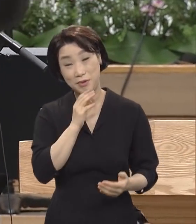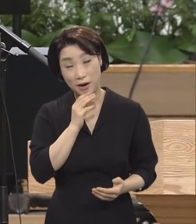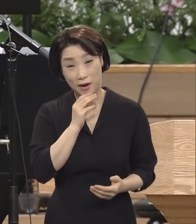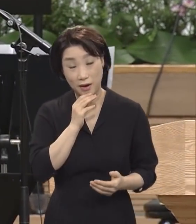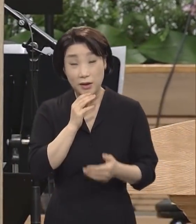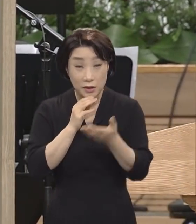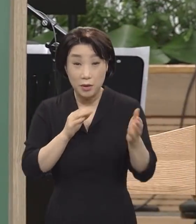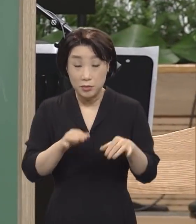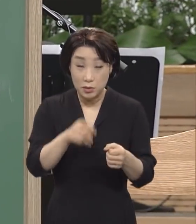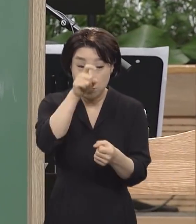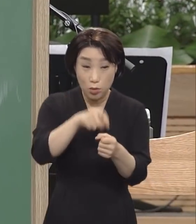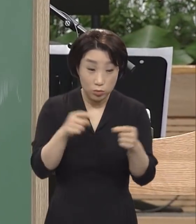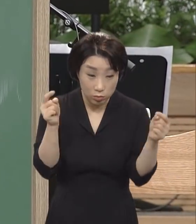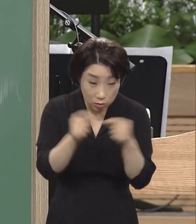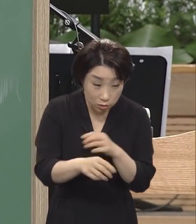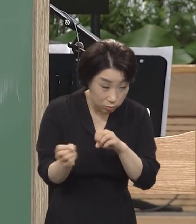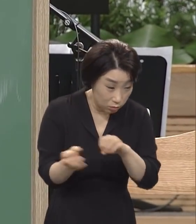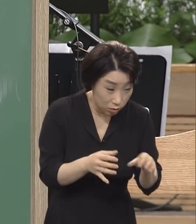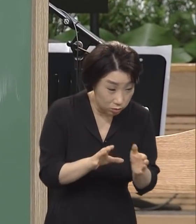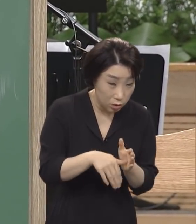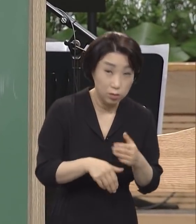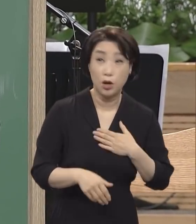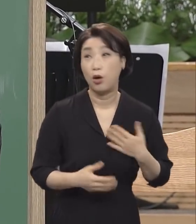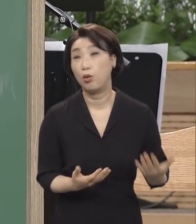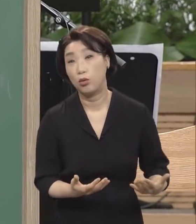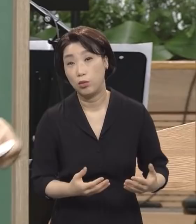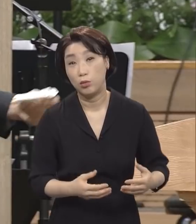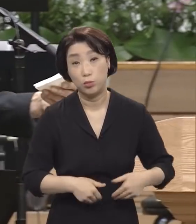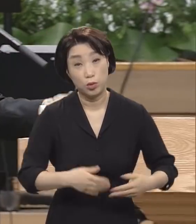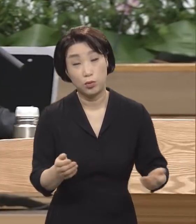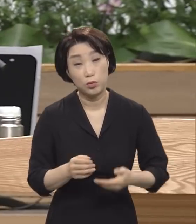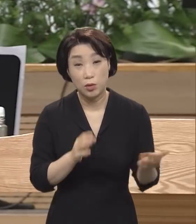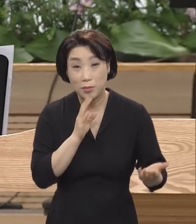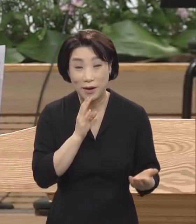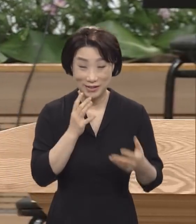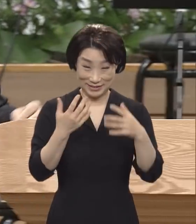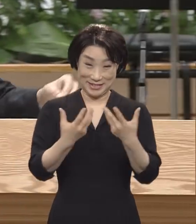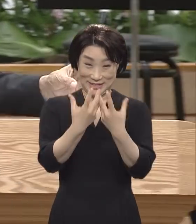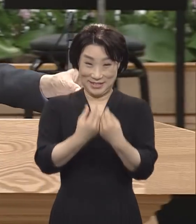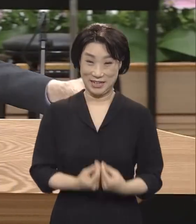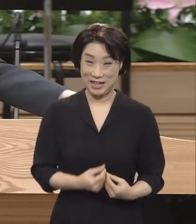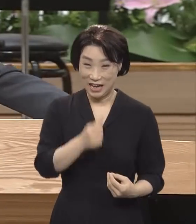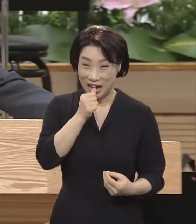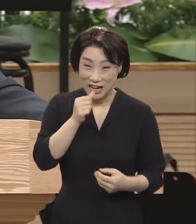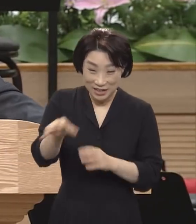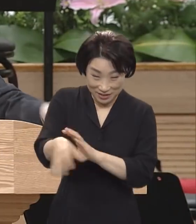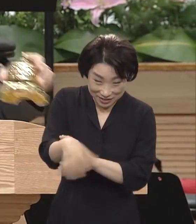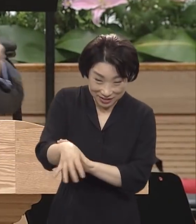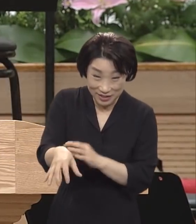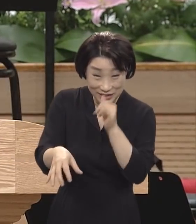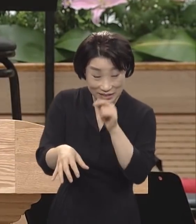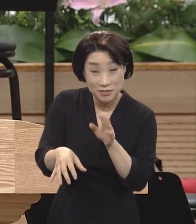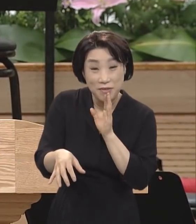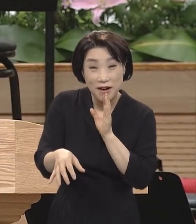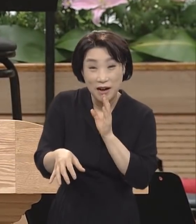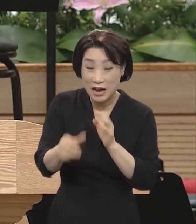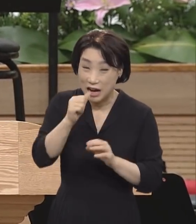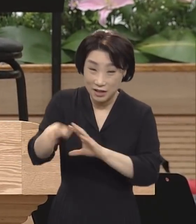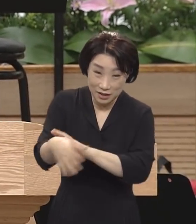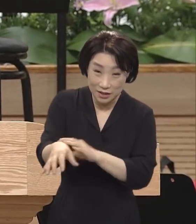그 목적이 상실될 때는 그거 어디다 쓰면 거기다 종이 있습니다. 종. 종. 네. 종.